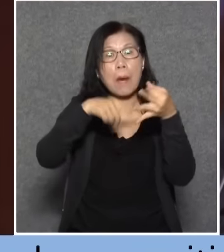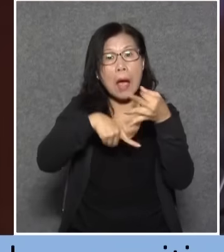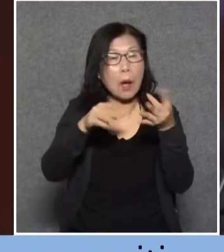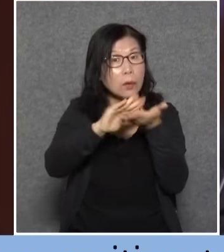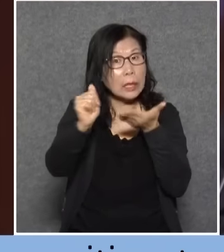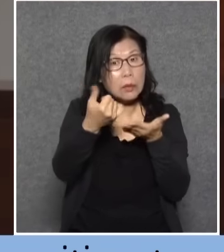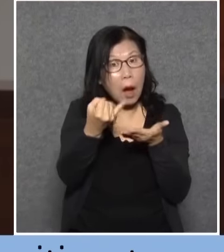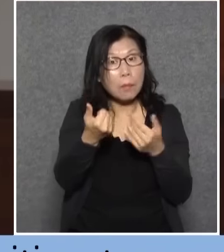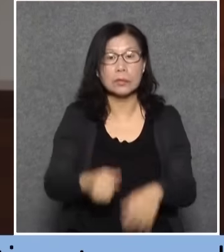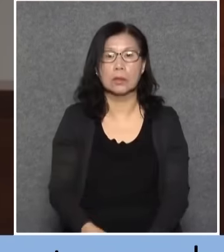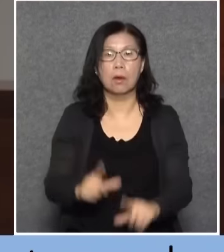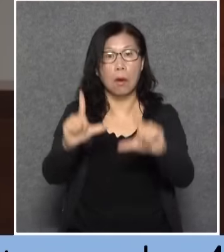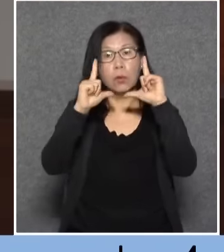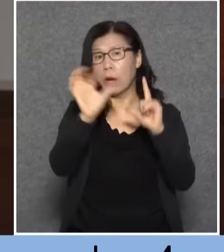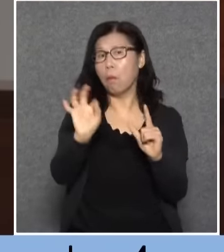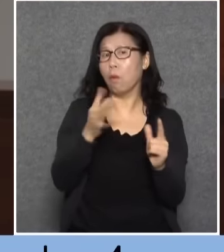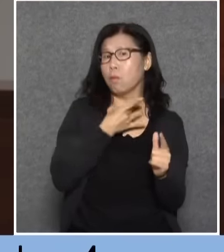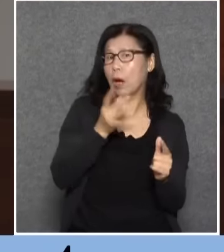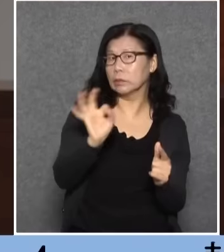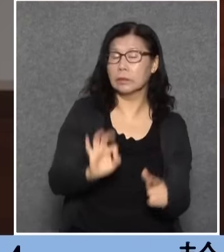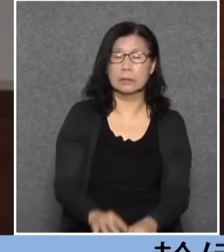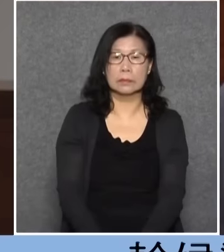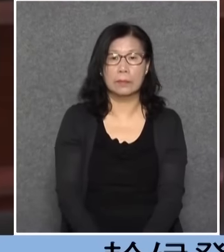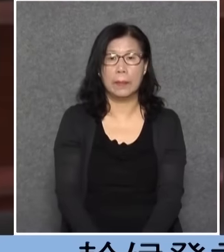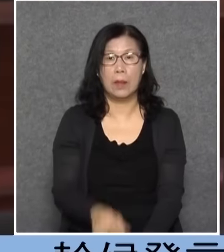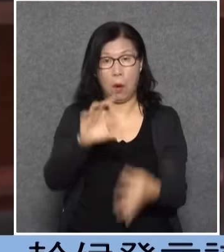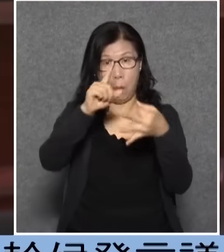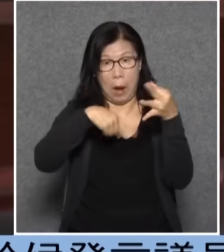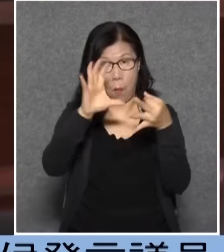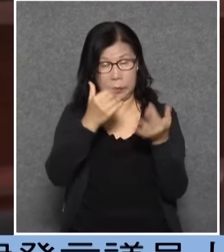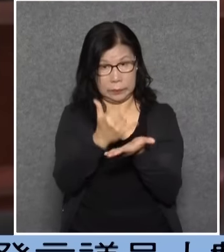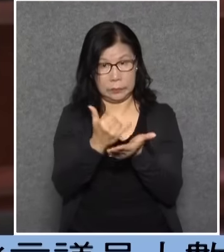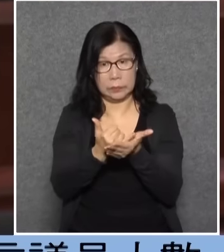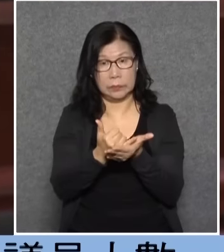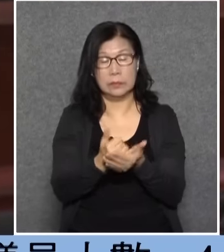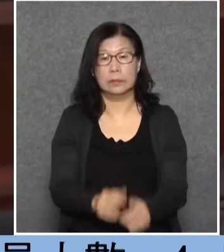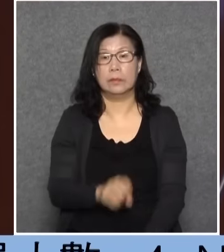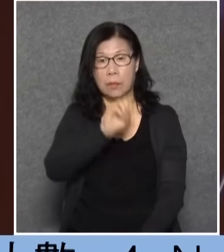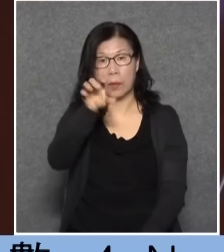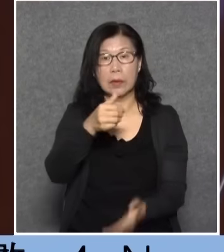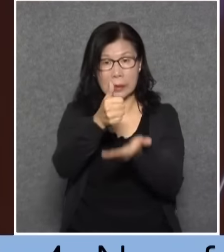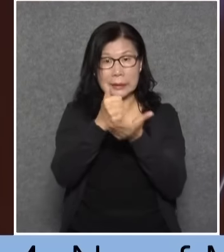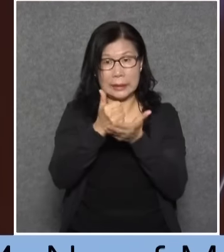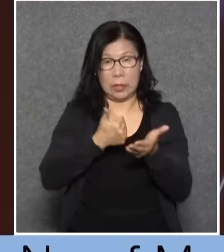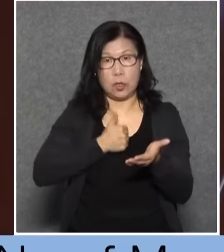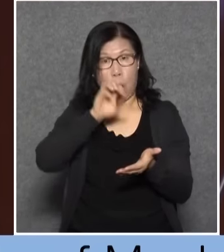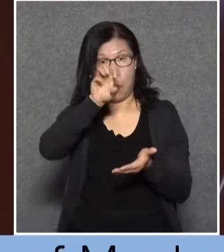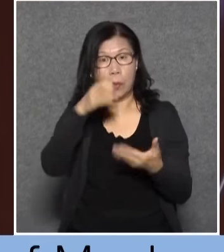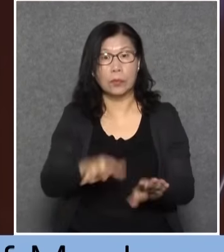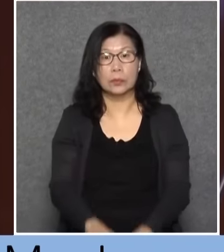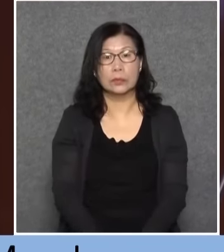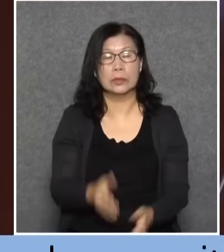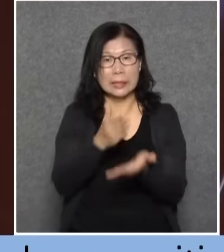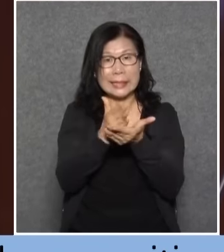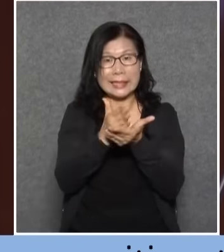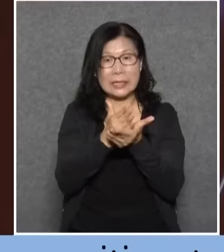坐低。 他是沒有答到我嘛。 黃議員請你坐低。局長，有關黃議員問 並請顧問 的。主席，我是嘗試去答